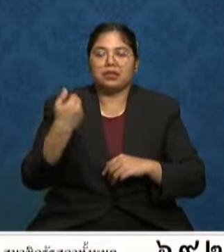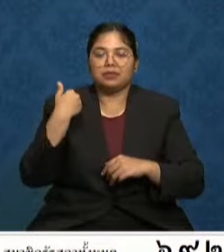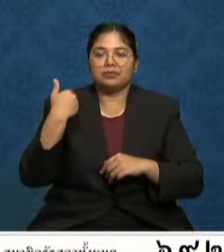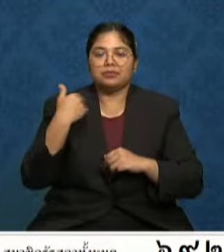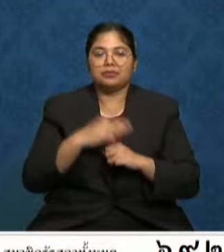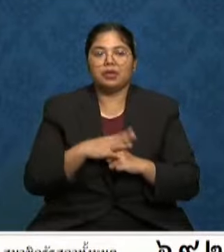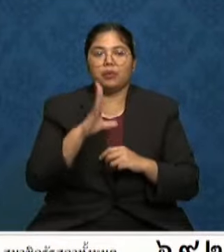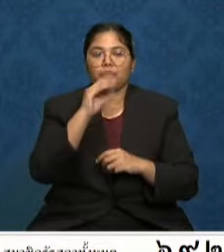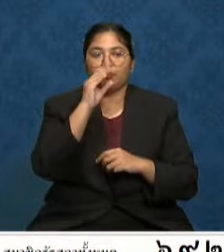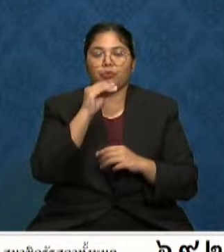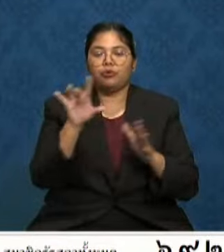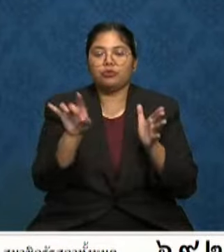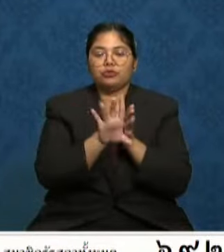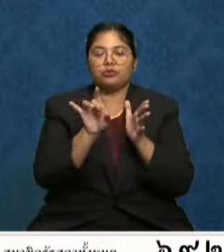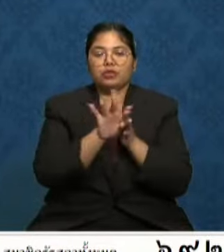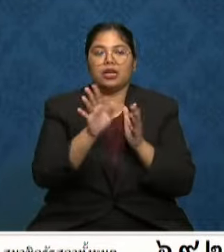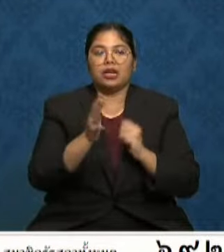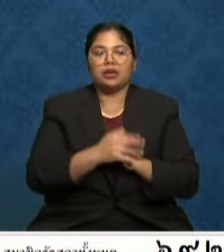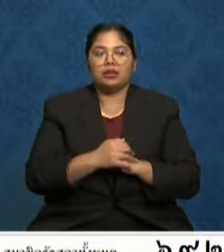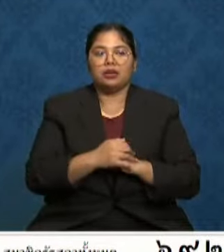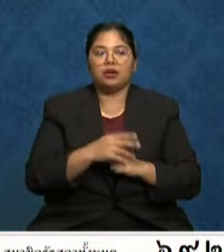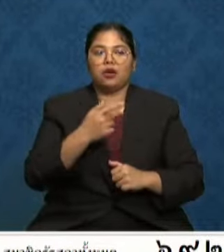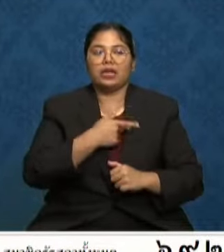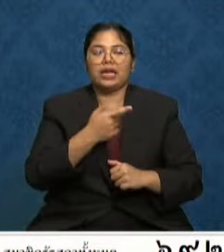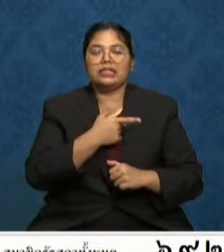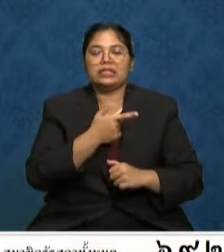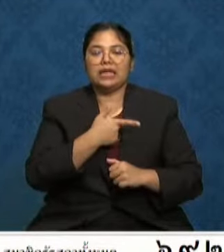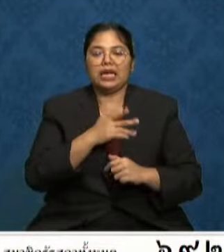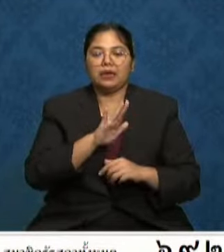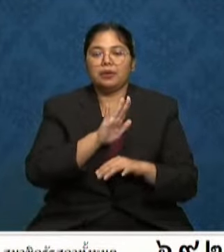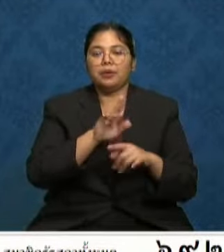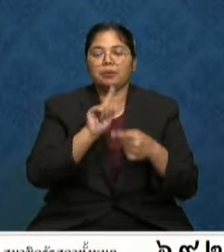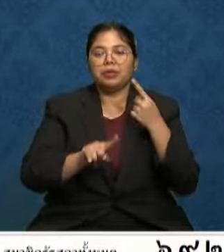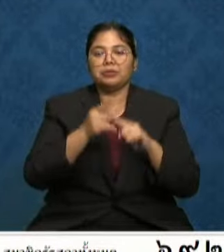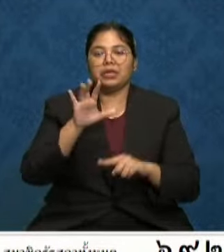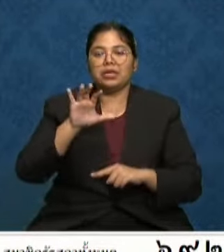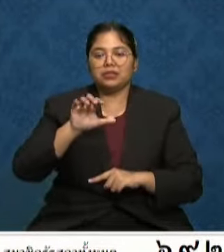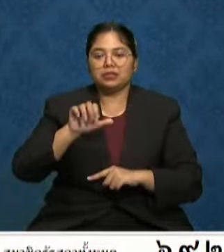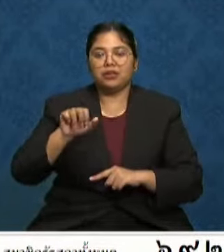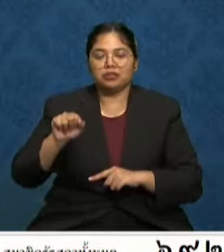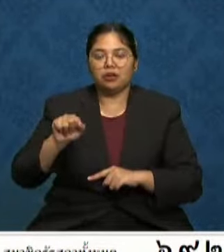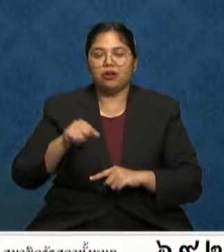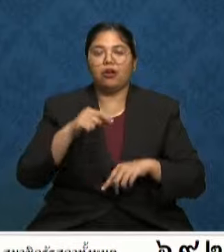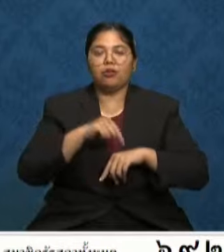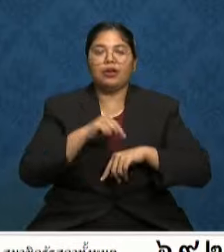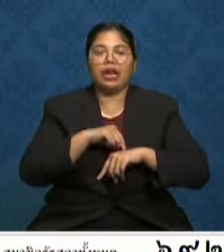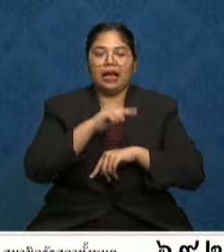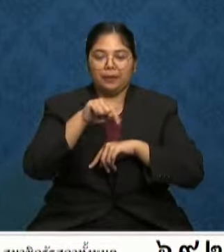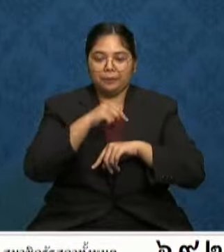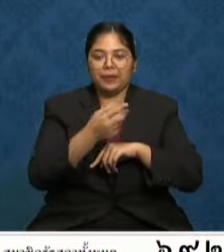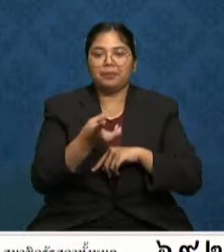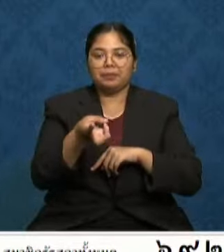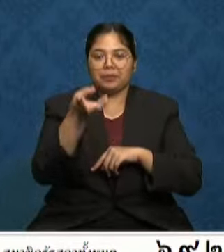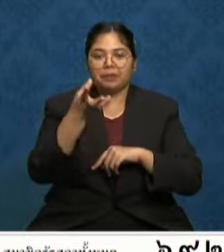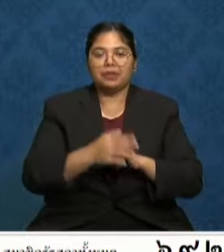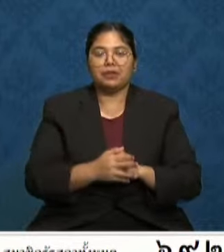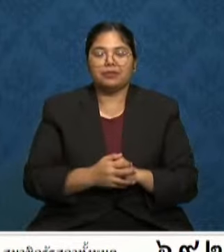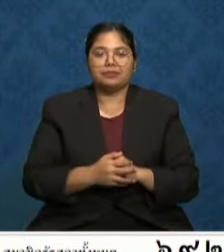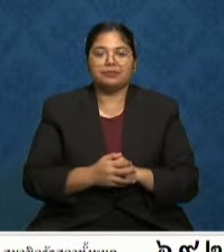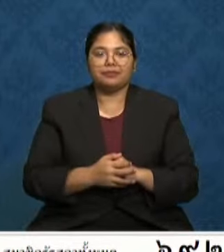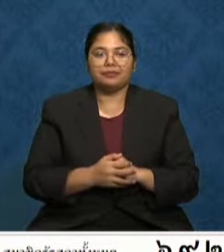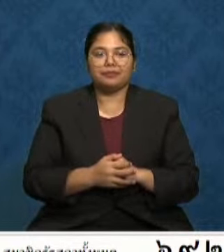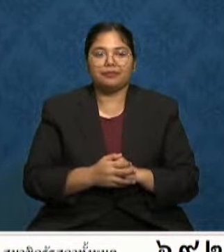พูดคนสดท้ายะเกรงใจเพอนสมาชิก ก็จะใช้เวลาไม่นานธรทนครับการ